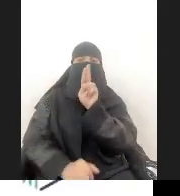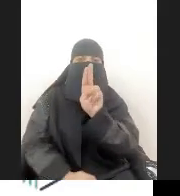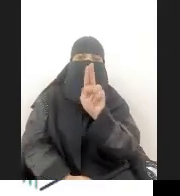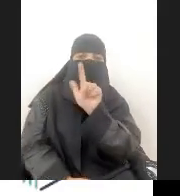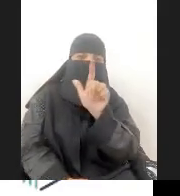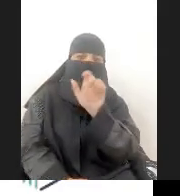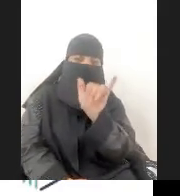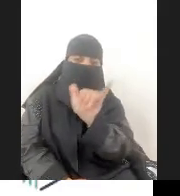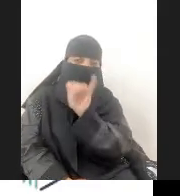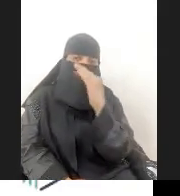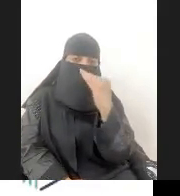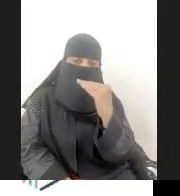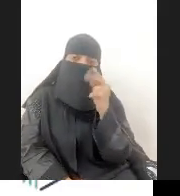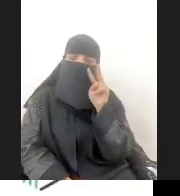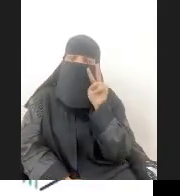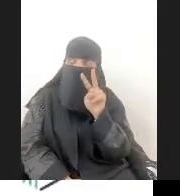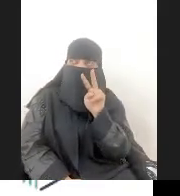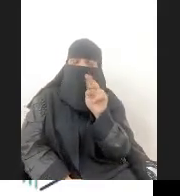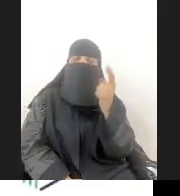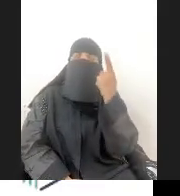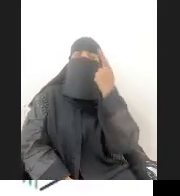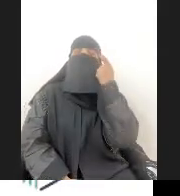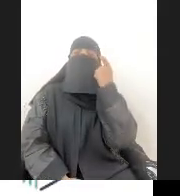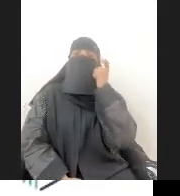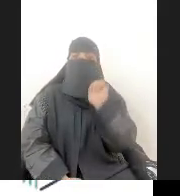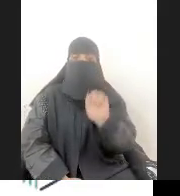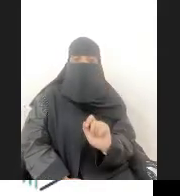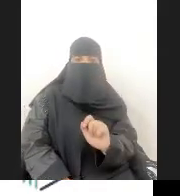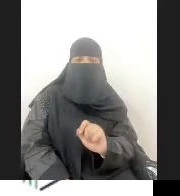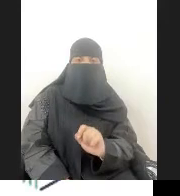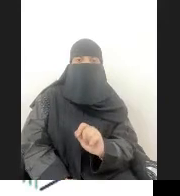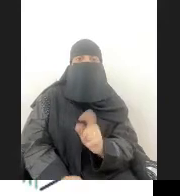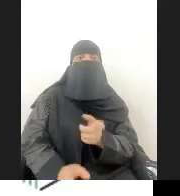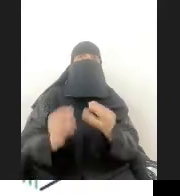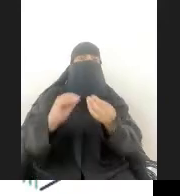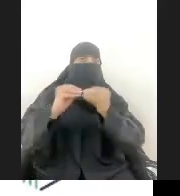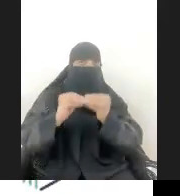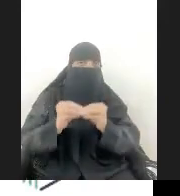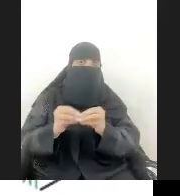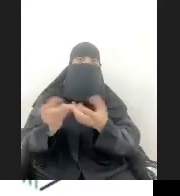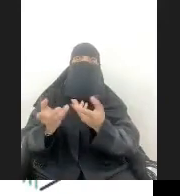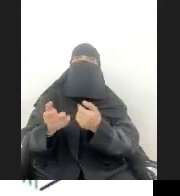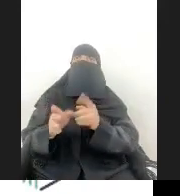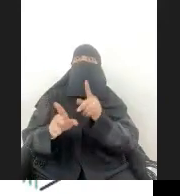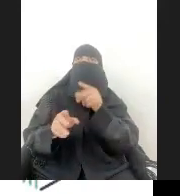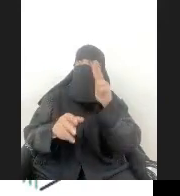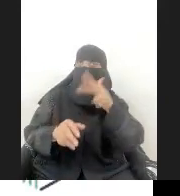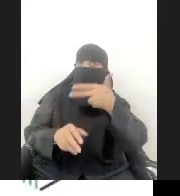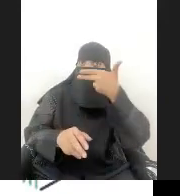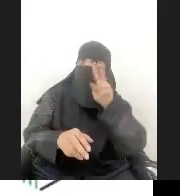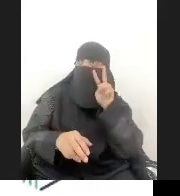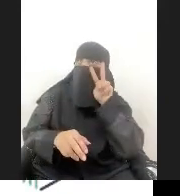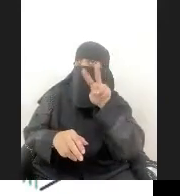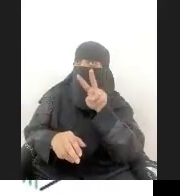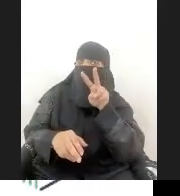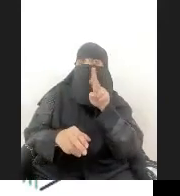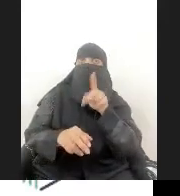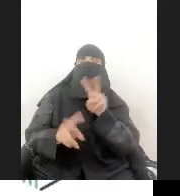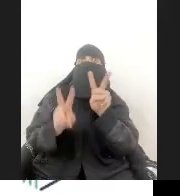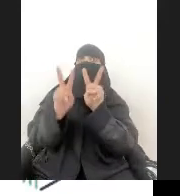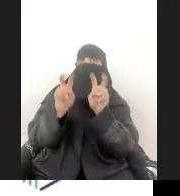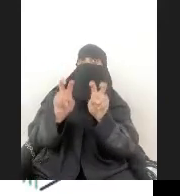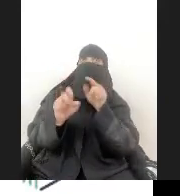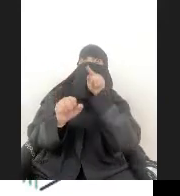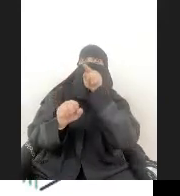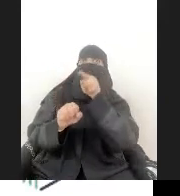ستشير بإشارات أو تلميحات بالألوان أو بالموقف أو بعرض الفيديو أو توقف السؤال وتقول زميلكم أشار نقطة